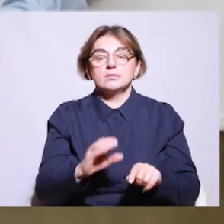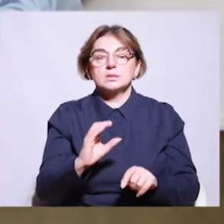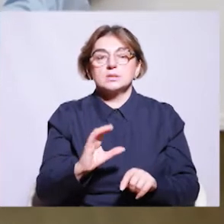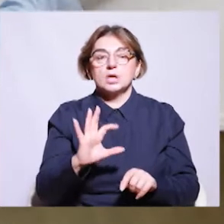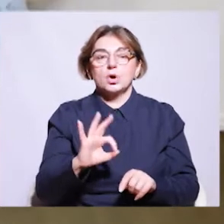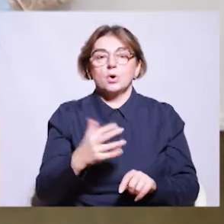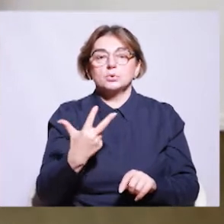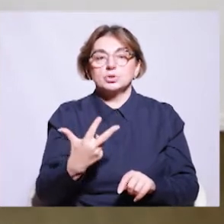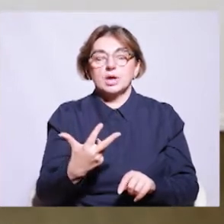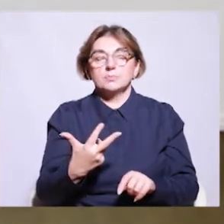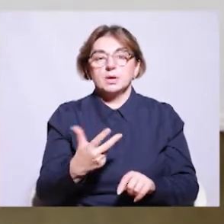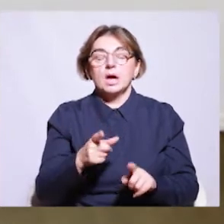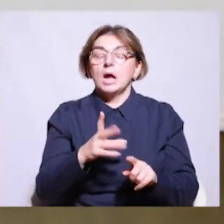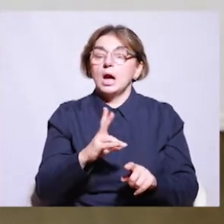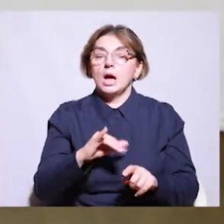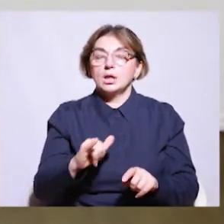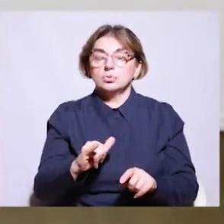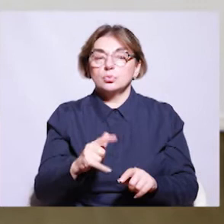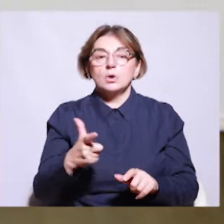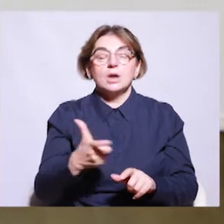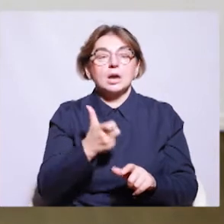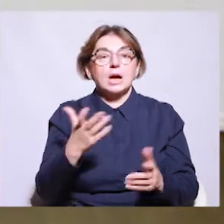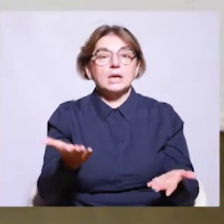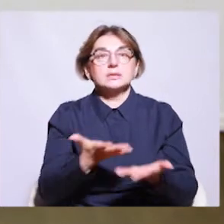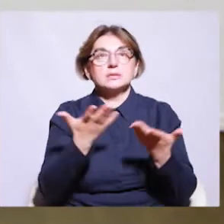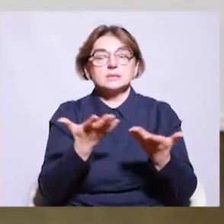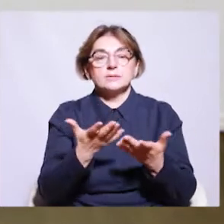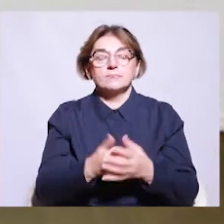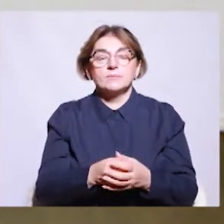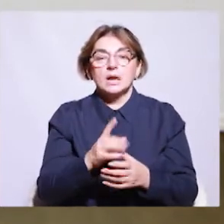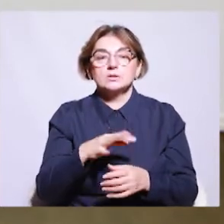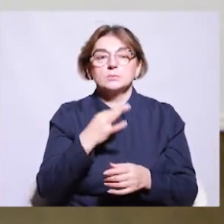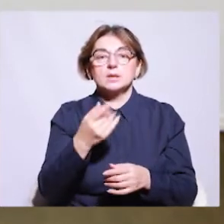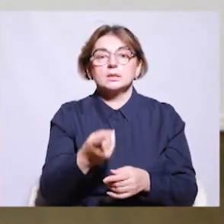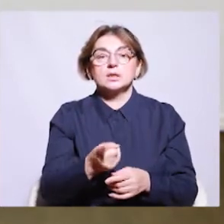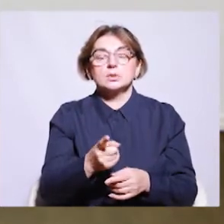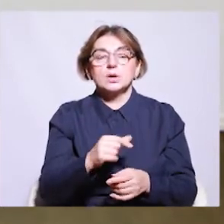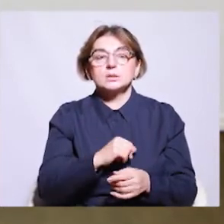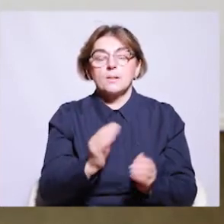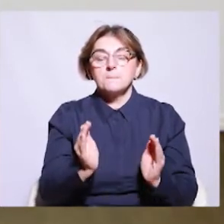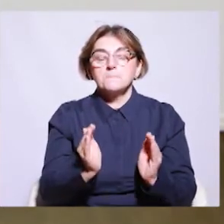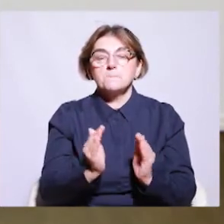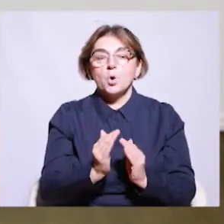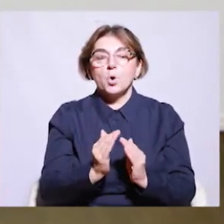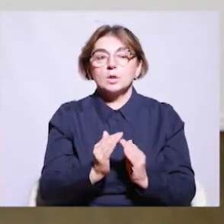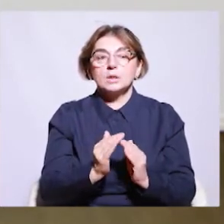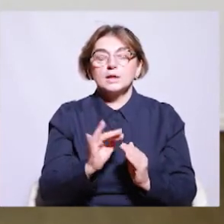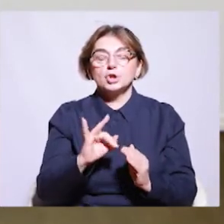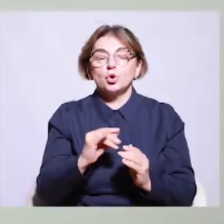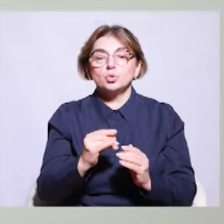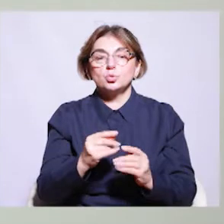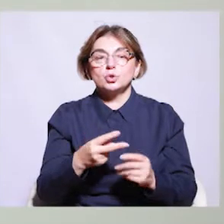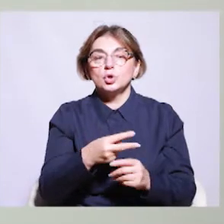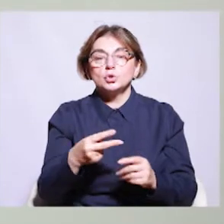ნახშიროჟანგი, ანუ აირი. აქაც მინდა გითხრათ, რომ აი ეს მოკლე იონური ტოლობა